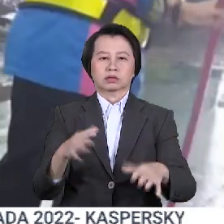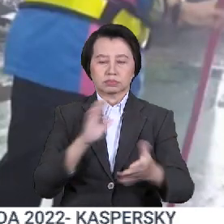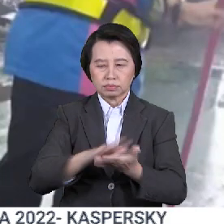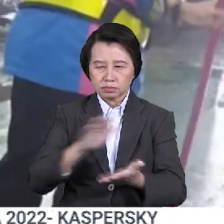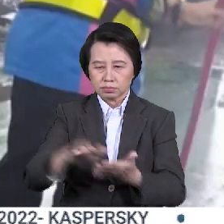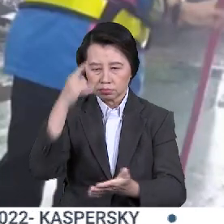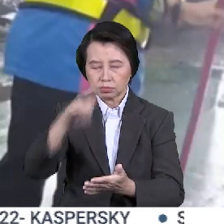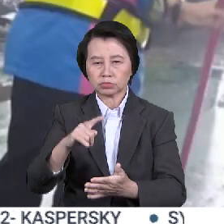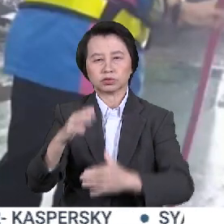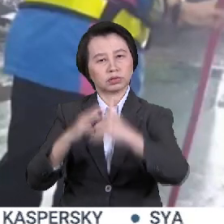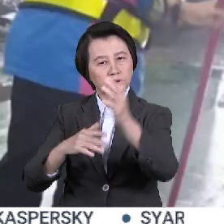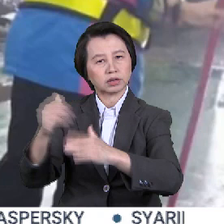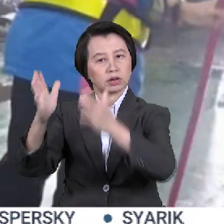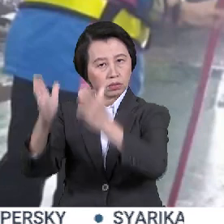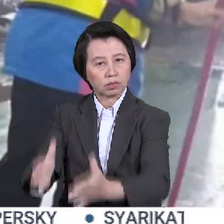pengguna